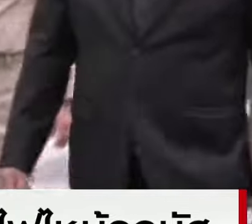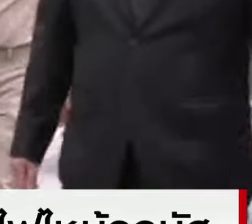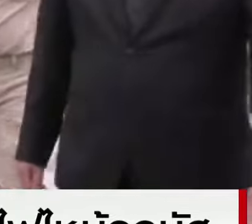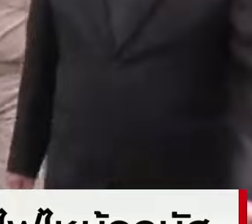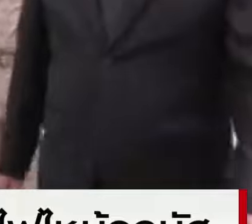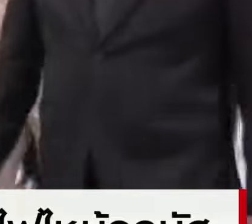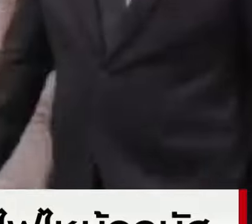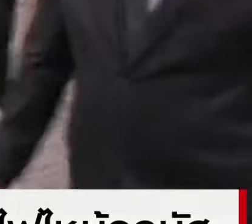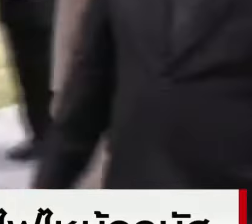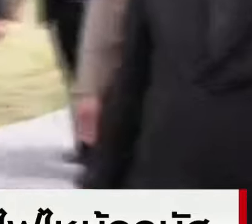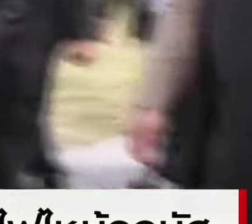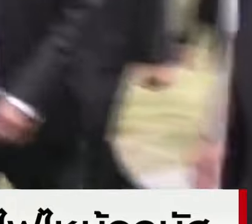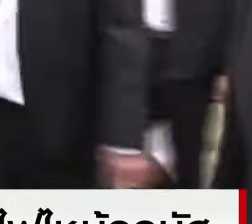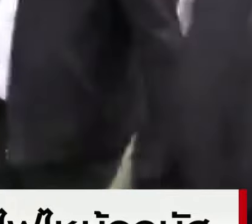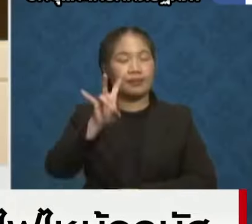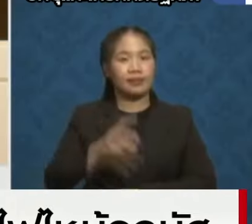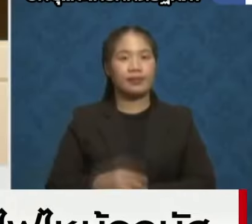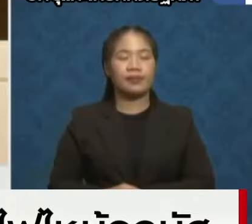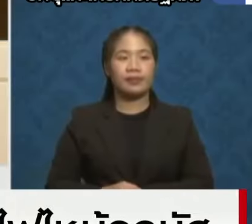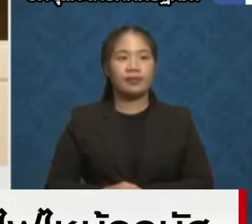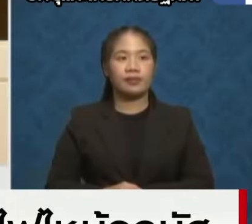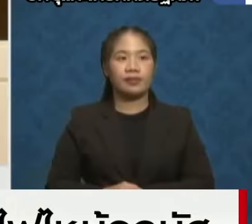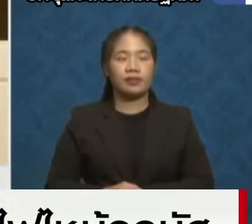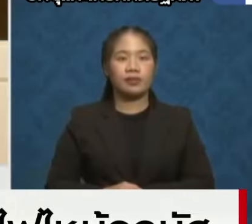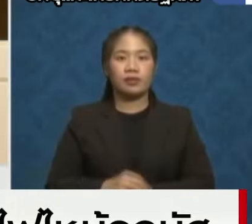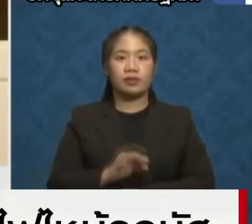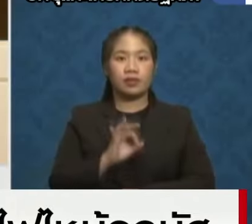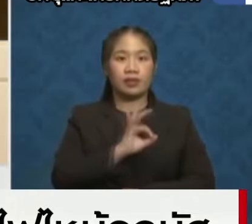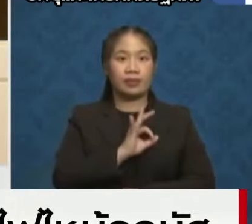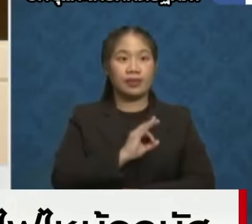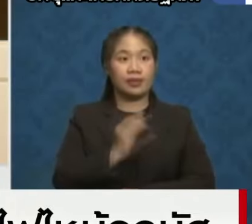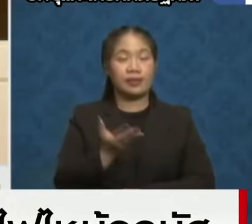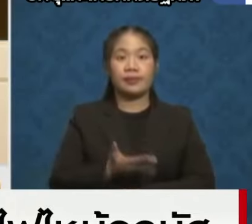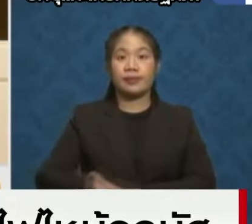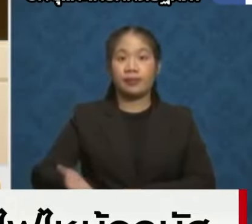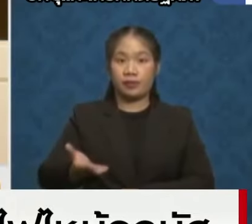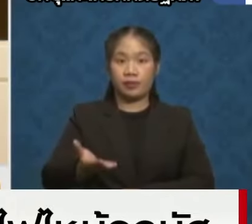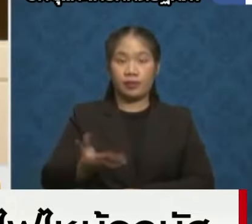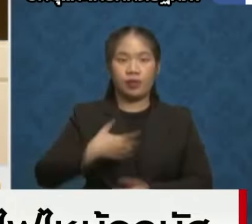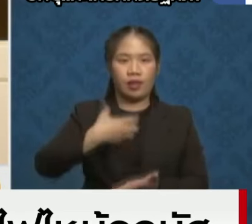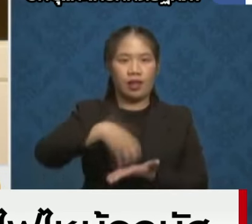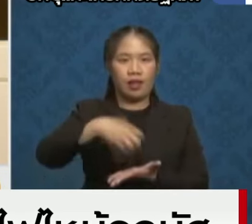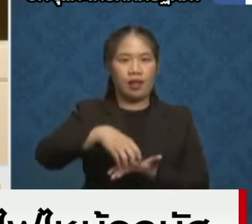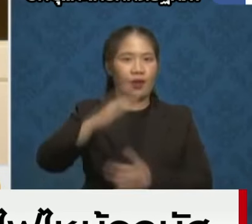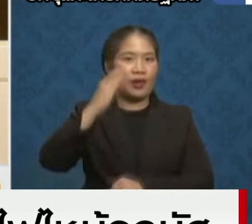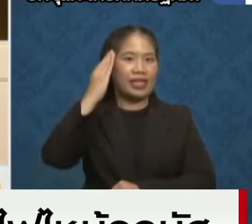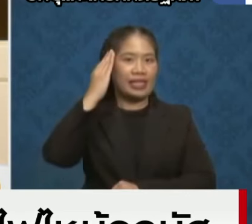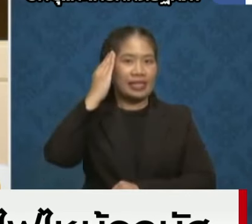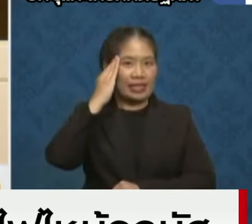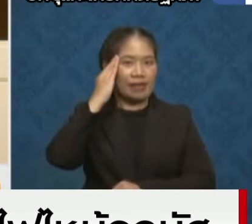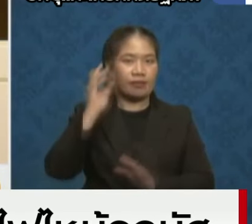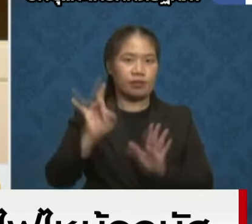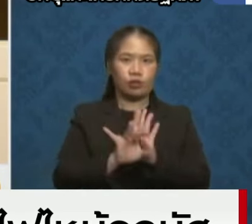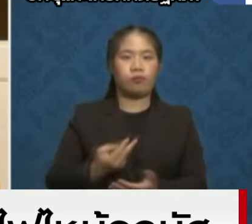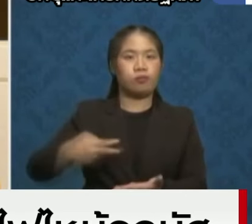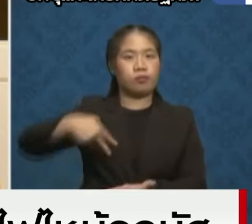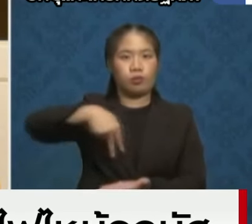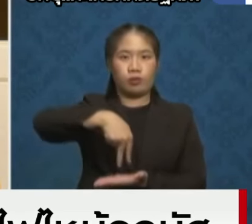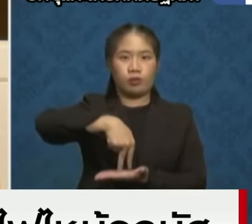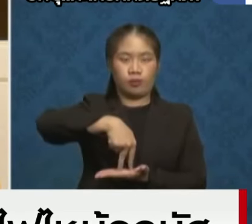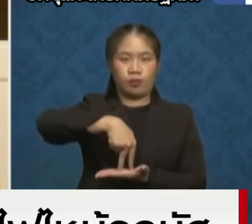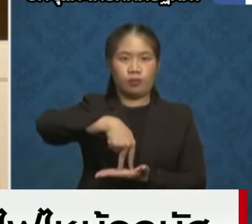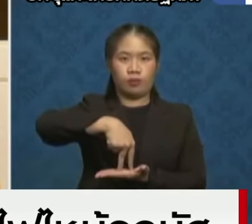วันมูฮัมหมัดนมทาประธานสภาผู้ใดราษฎรได้เชิญให้สสยืนสงบนิ่งแสดงความไว้อาลัย 1นาทีให้กับครูและนัก